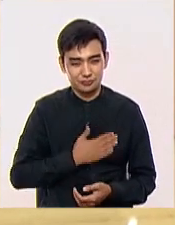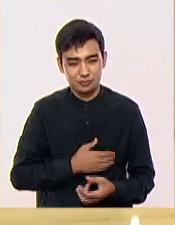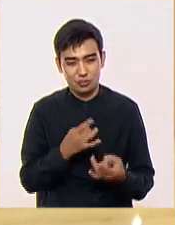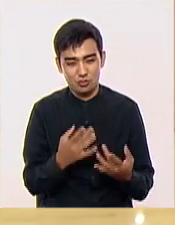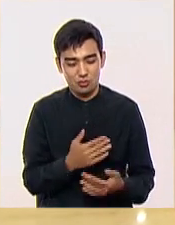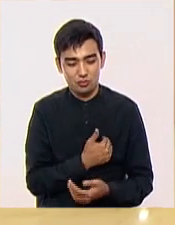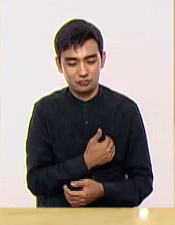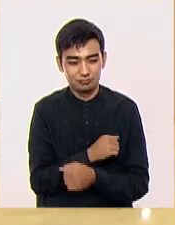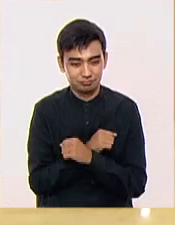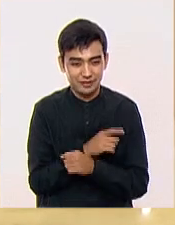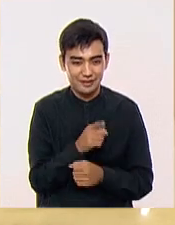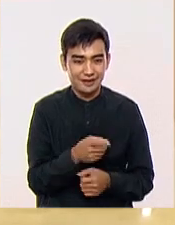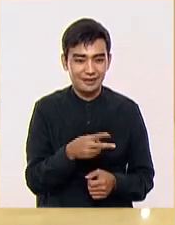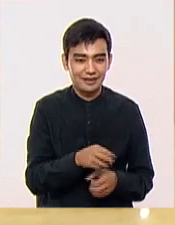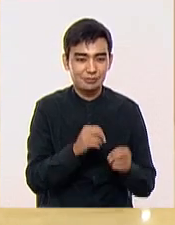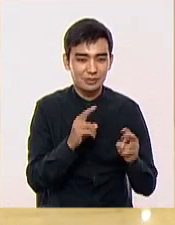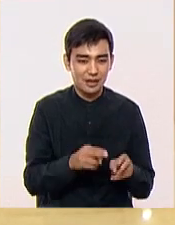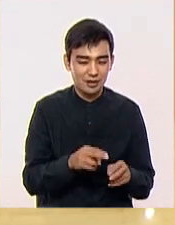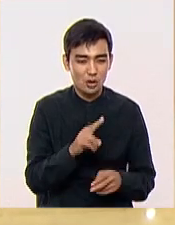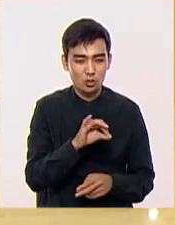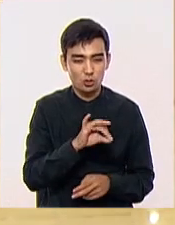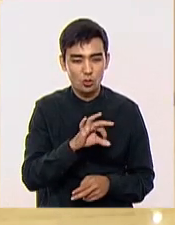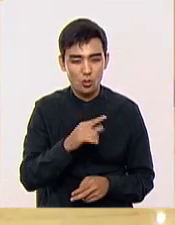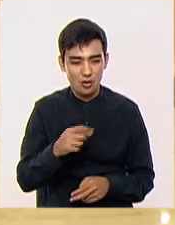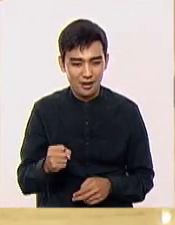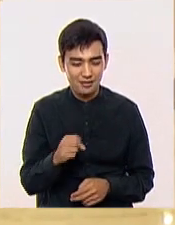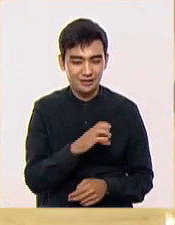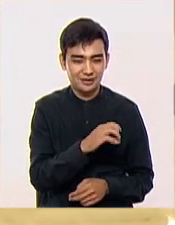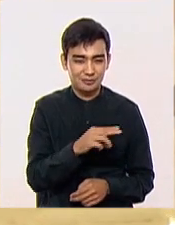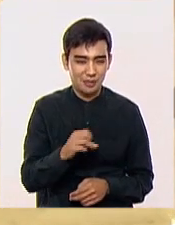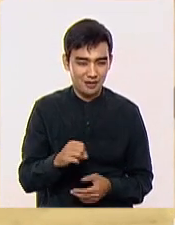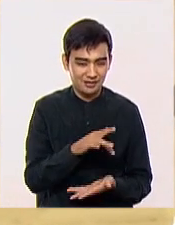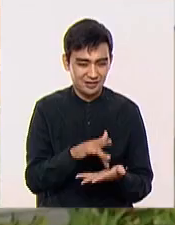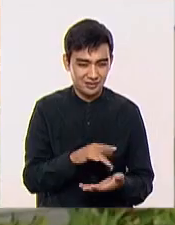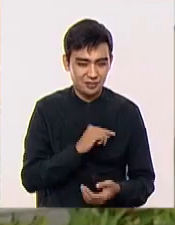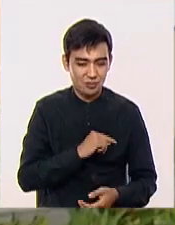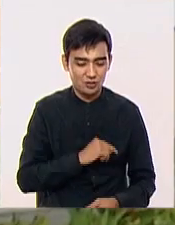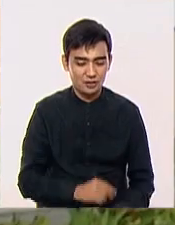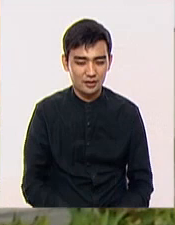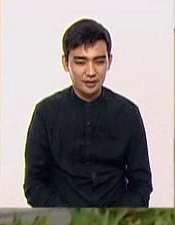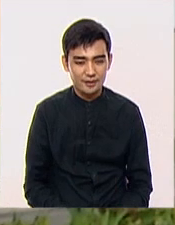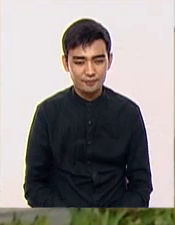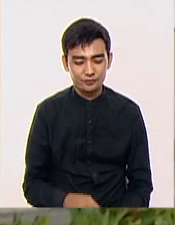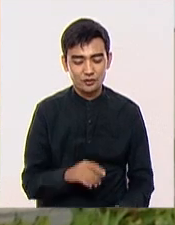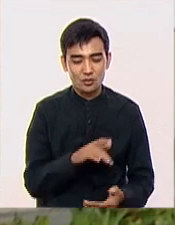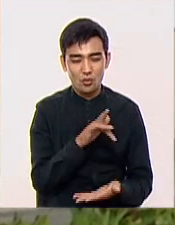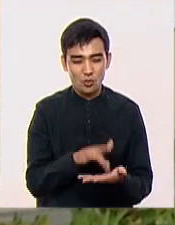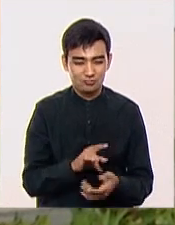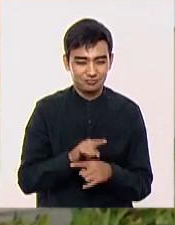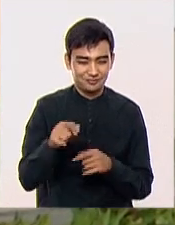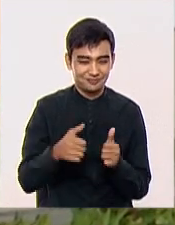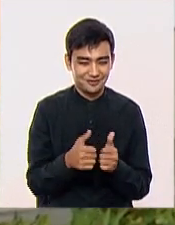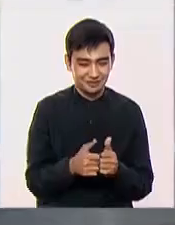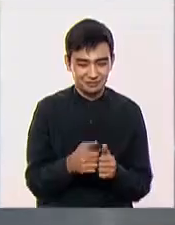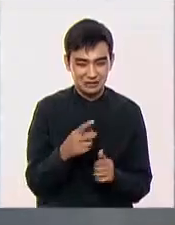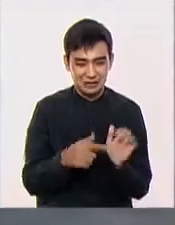қалайтын қонақ болса, оларға арнайы йога және спа орталықтары жұмыс істейді. Қала әуежайына небәрі 7 шақырым